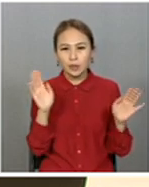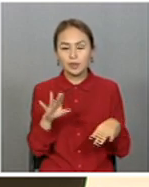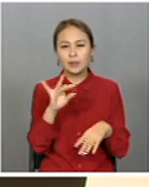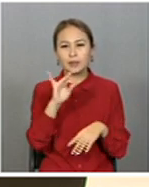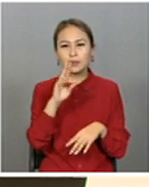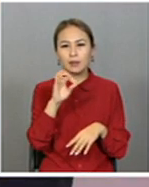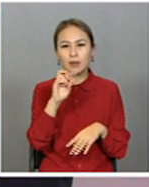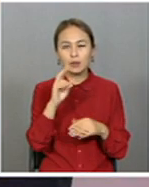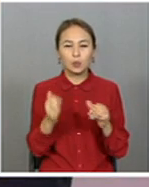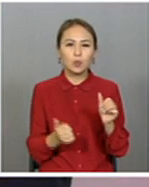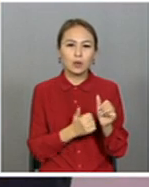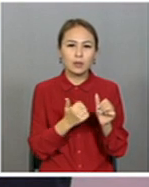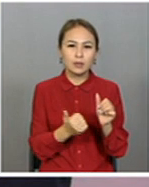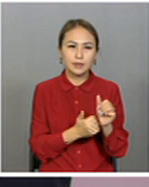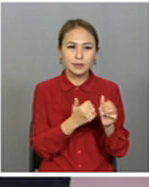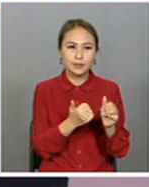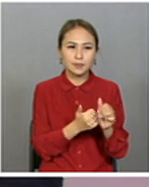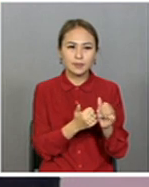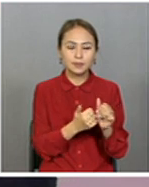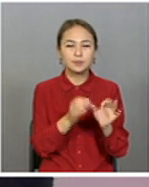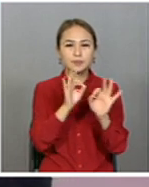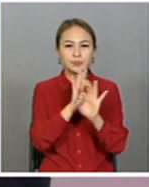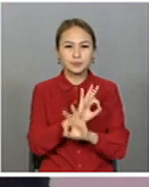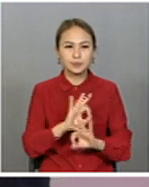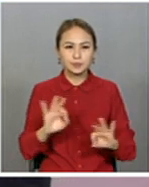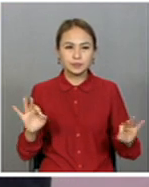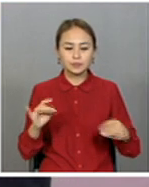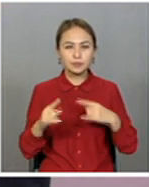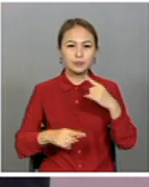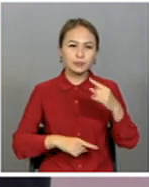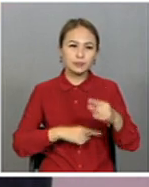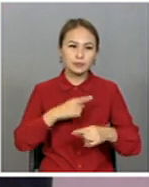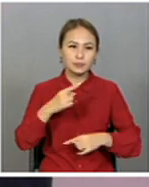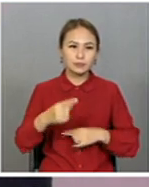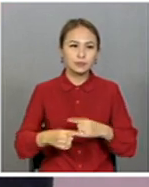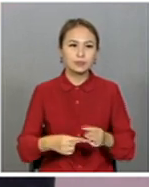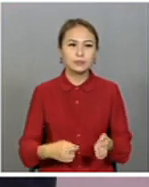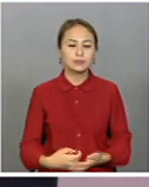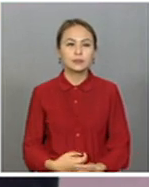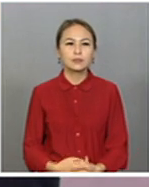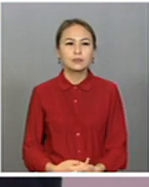инеліктерді қуалайды. Тамаша, келесі.